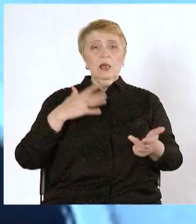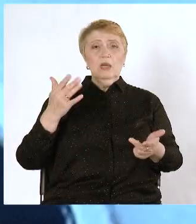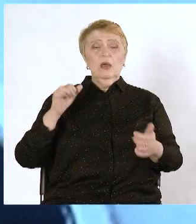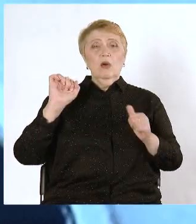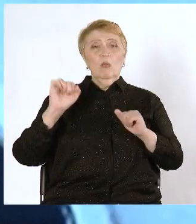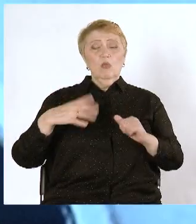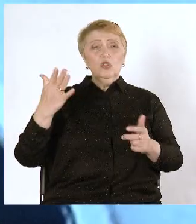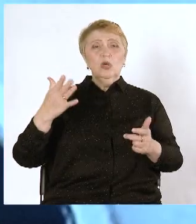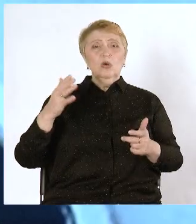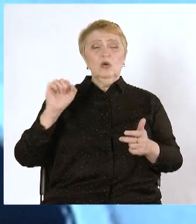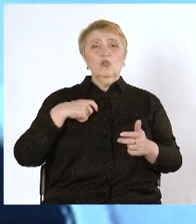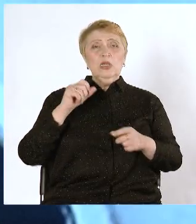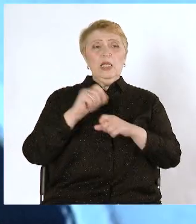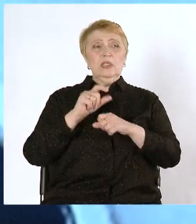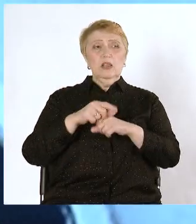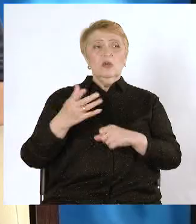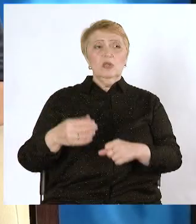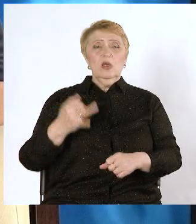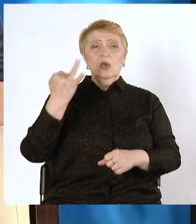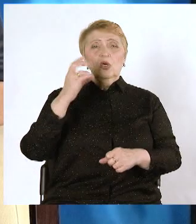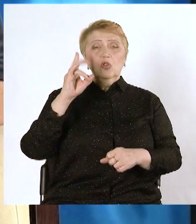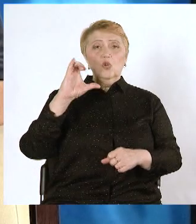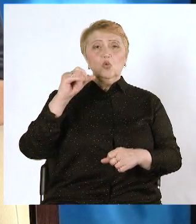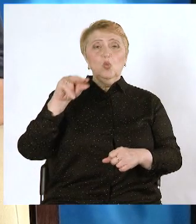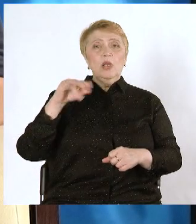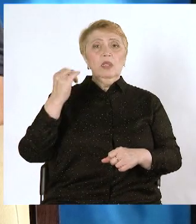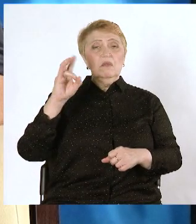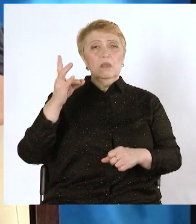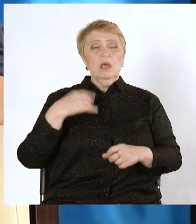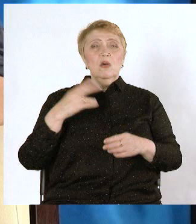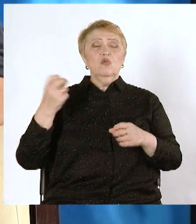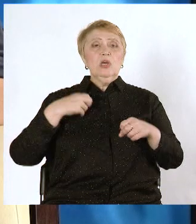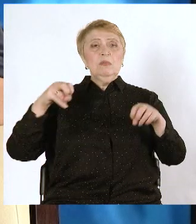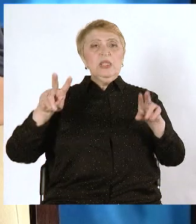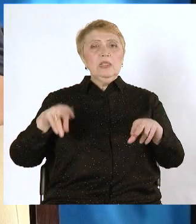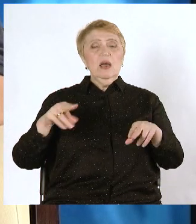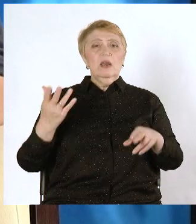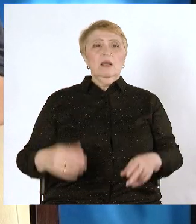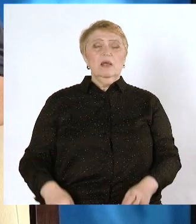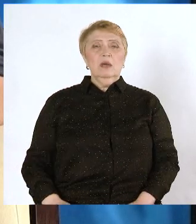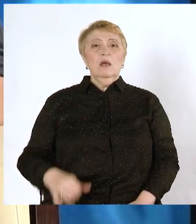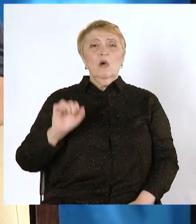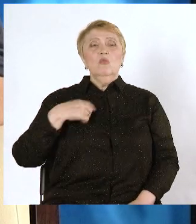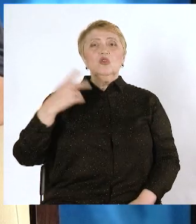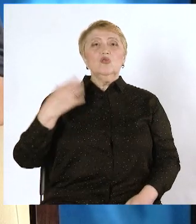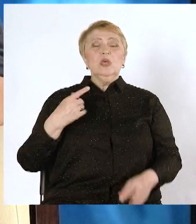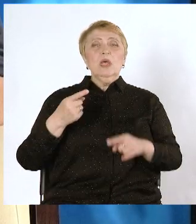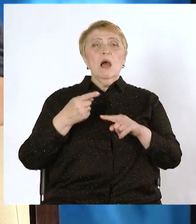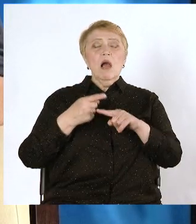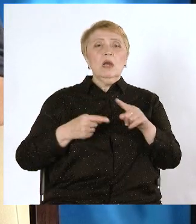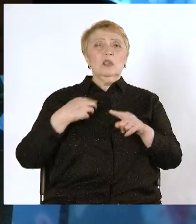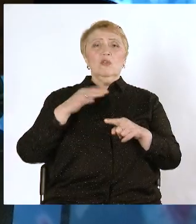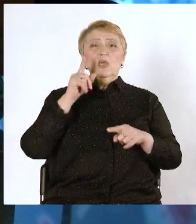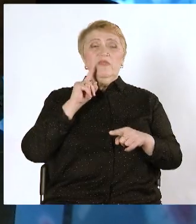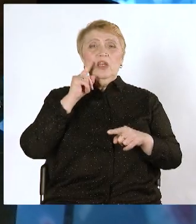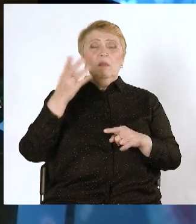инъекции инсулина назначить скорректировать какой-то мне так лечение от к временному на 7 на 10 на 12 дней может быть и